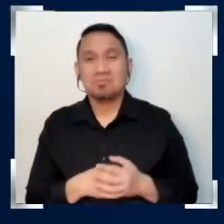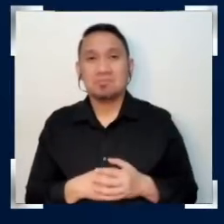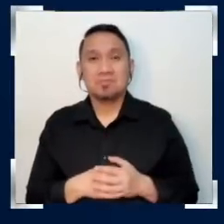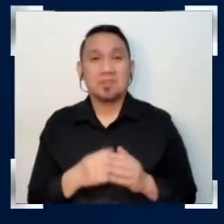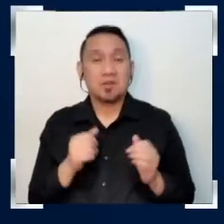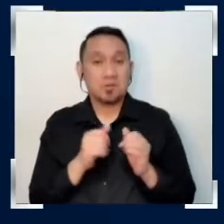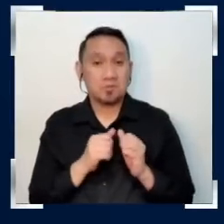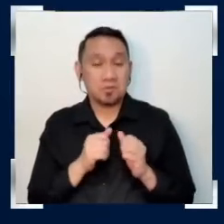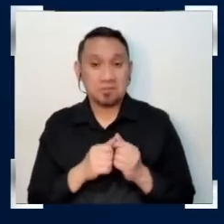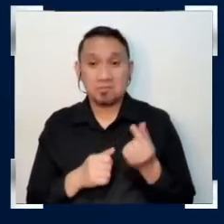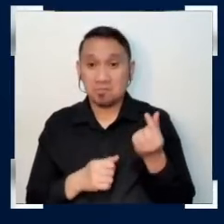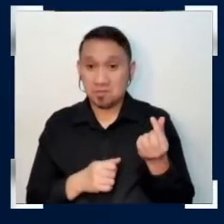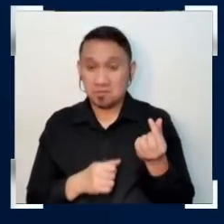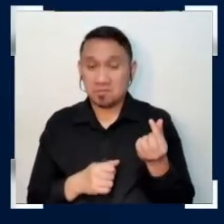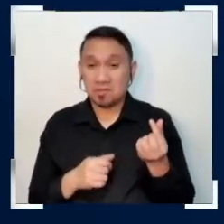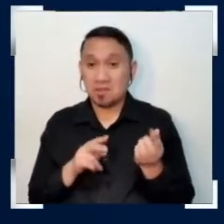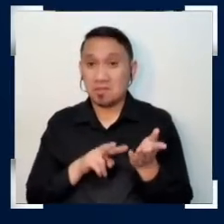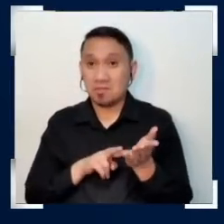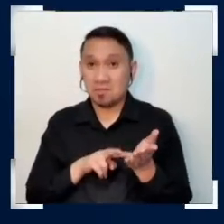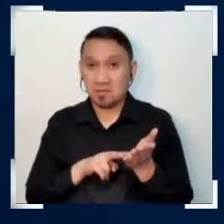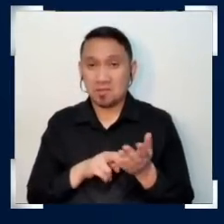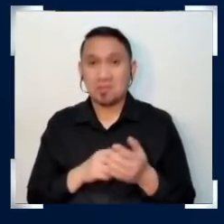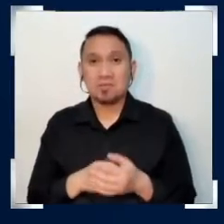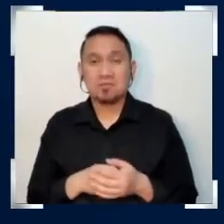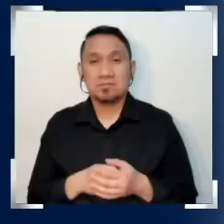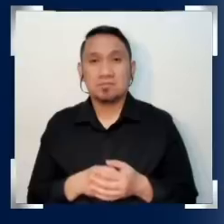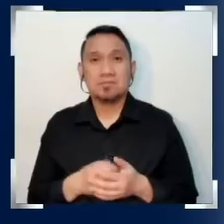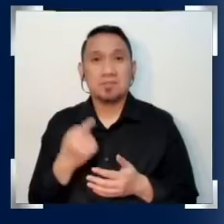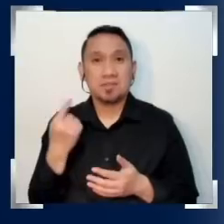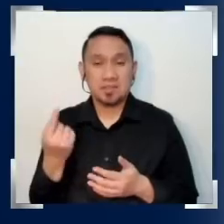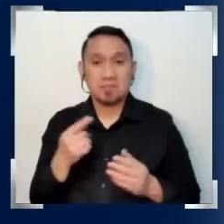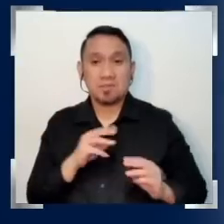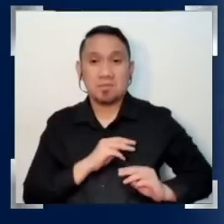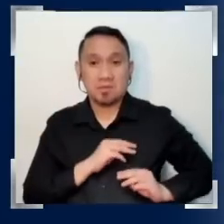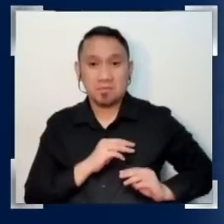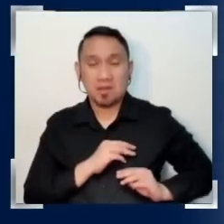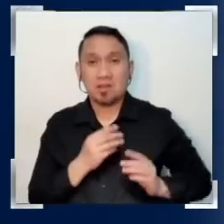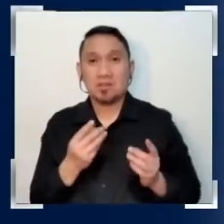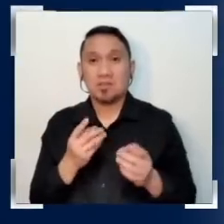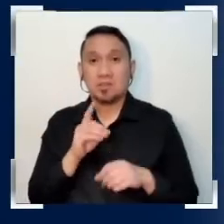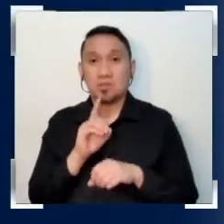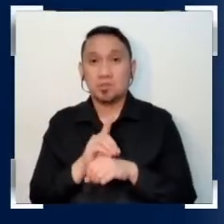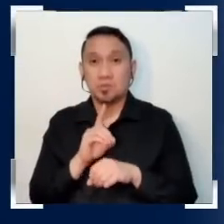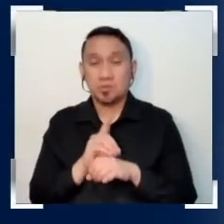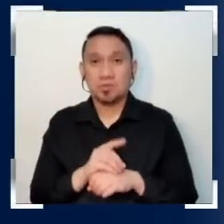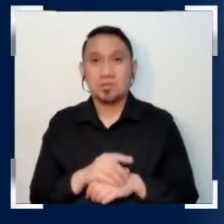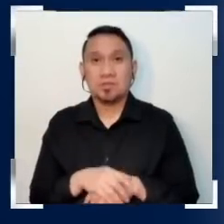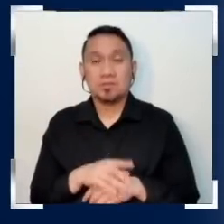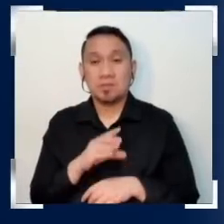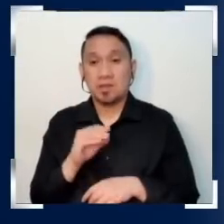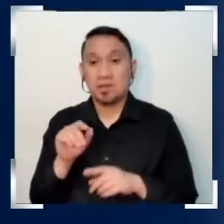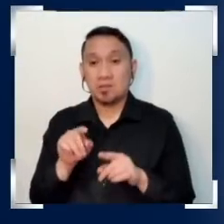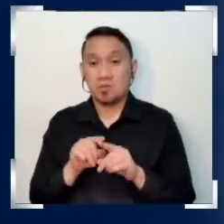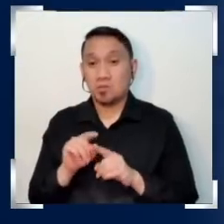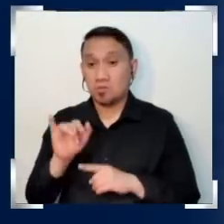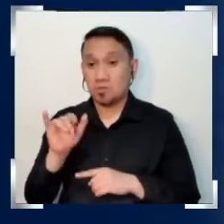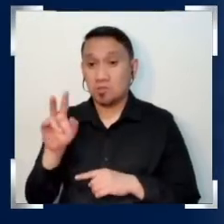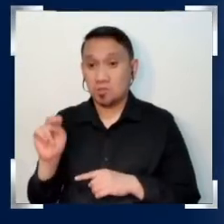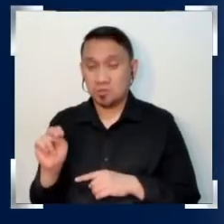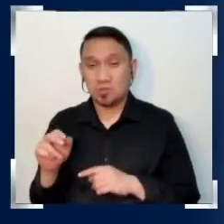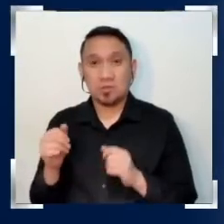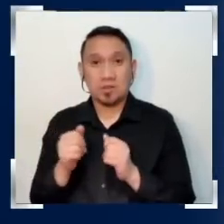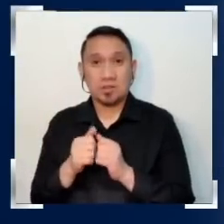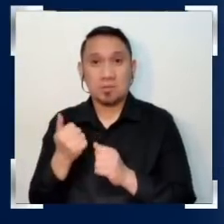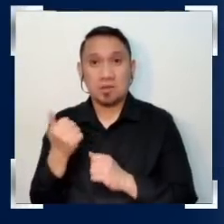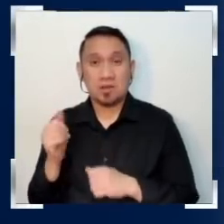kay J-Hope na finufulfill ngayon ang military duty. Ganon din si Jin na may pa-throwback pic kasamang members